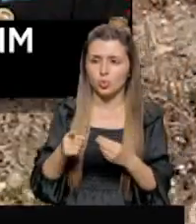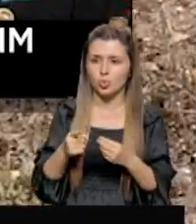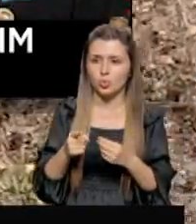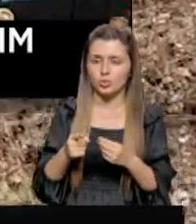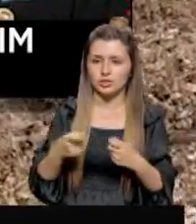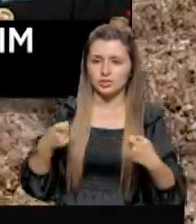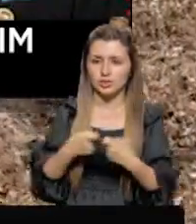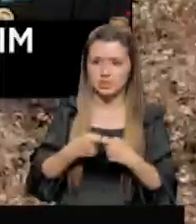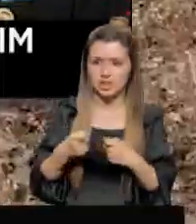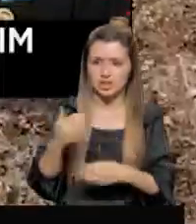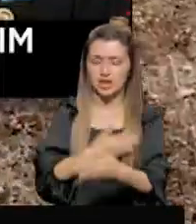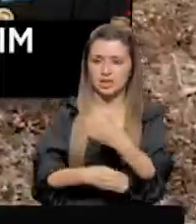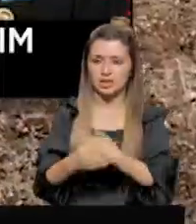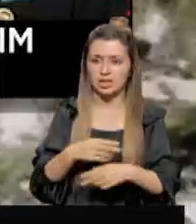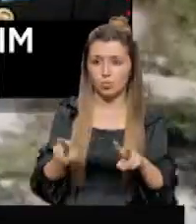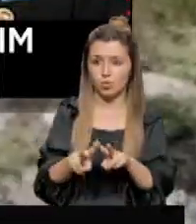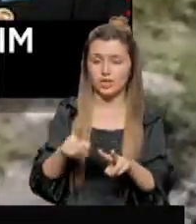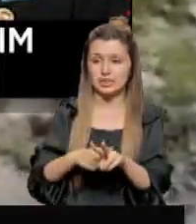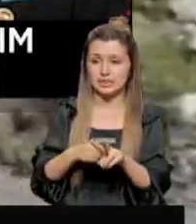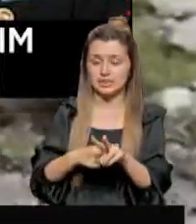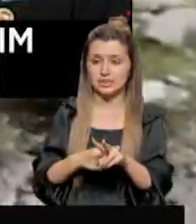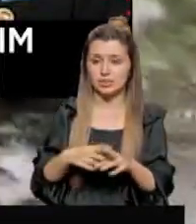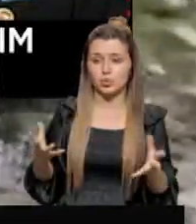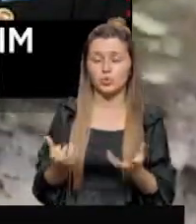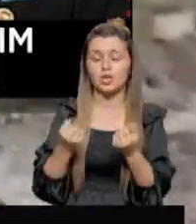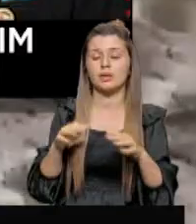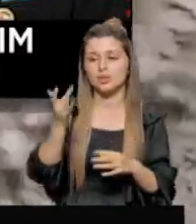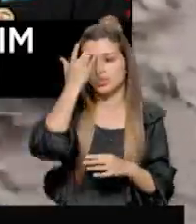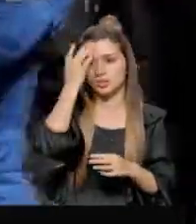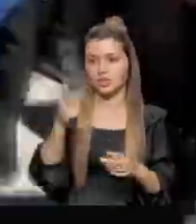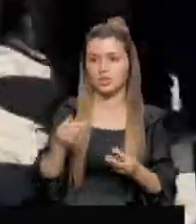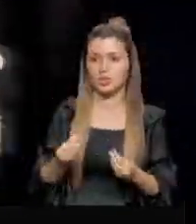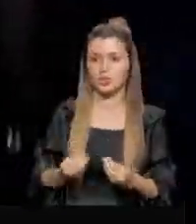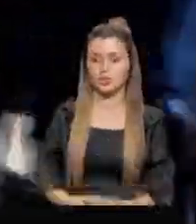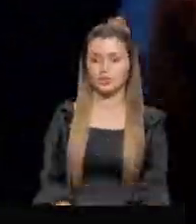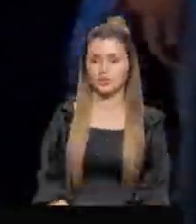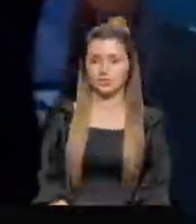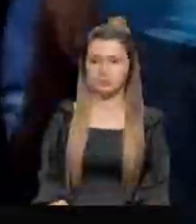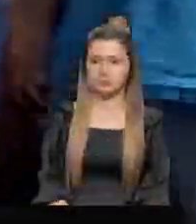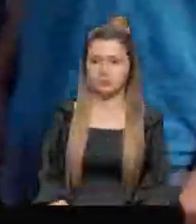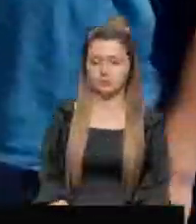çavuş Murat Yıldırım tüm müdahalelere rağmen kurtarılamadı, şehit düştü.